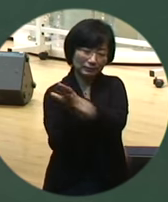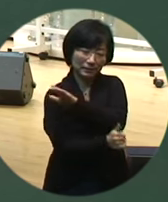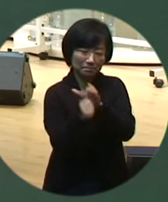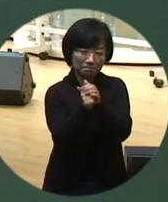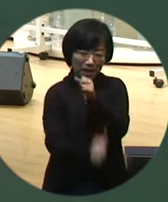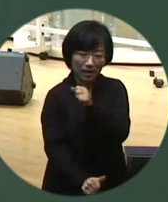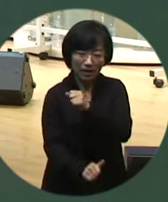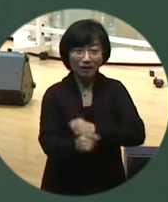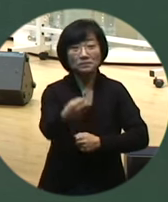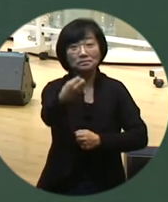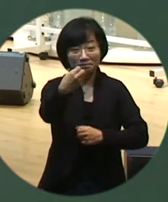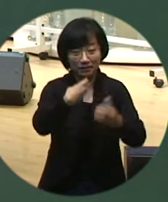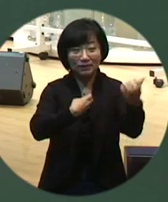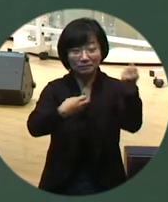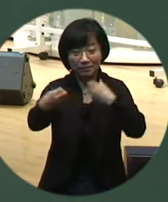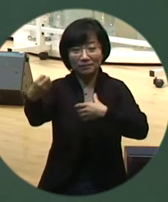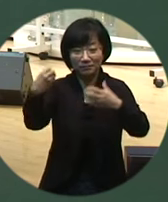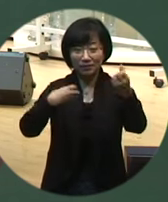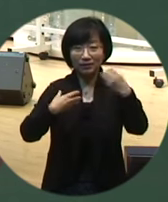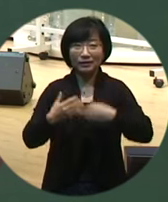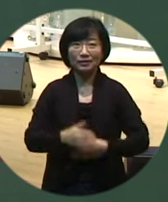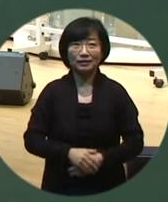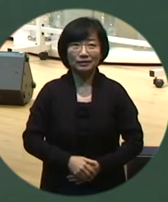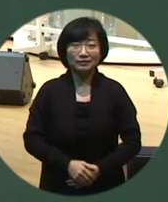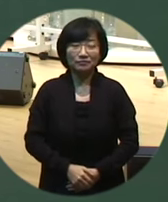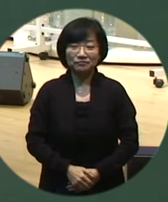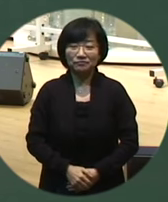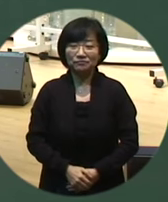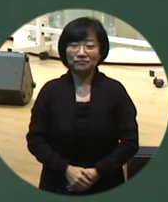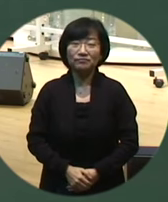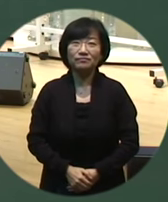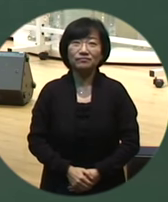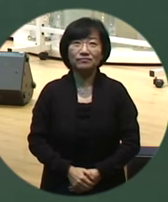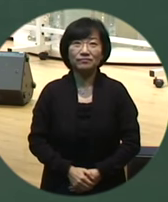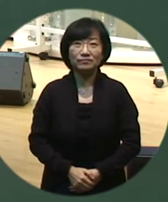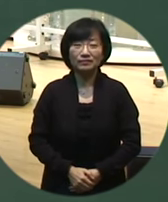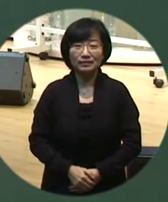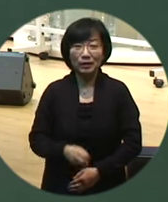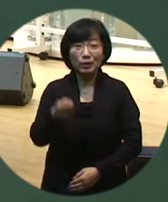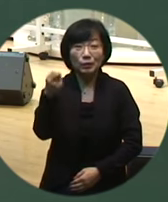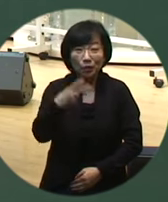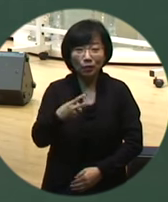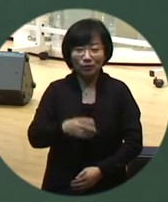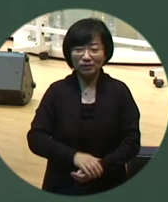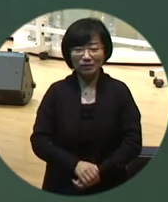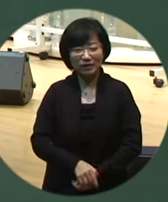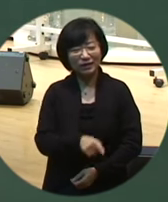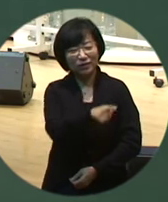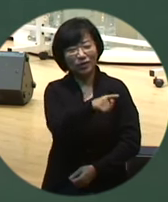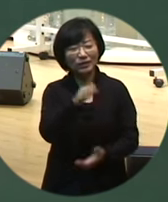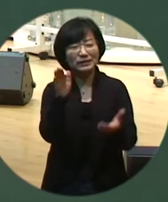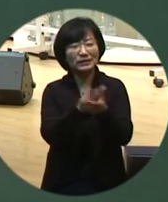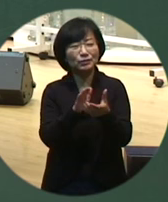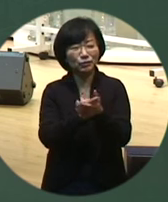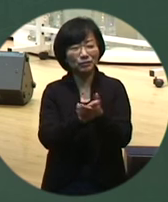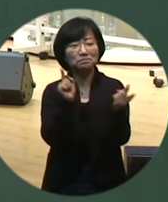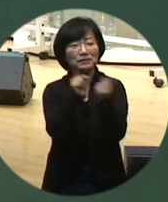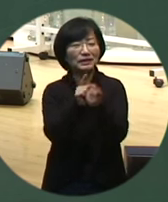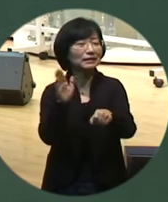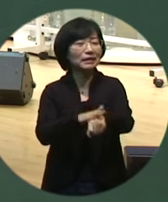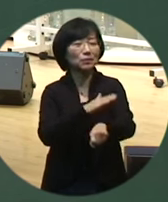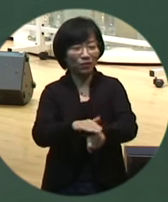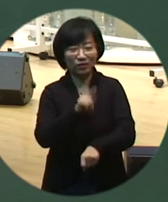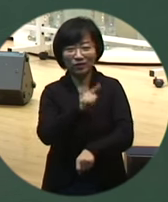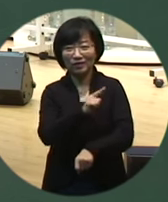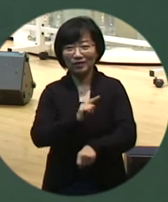background was the cause of my failure. 또 어떤 사람은 친구를 잘못 사귀어서 그렇다. And some people said, well, he just made bad friends. That's